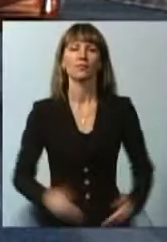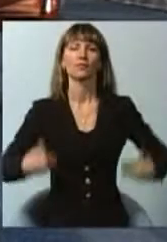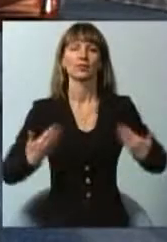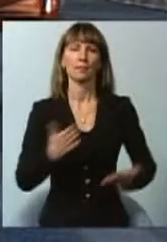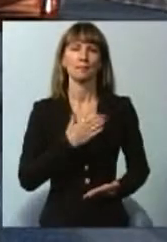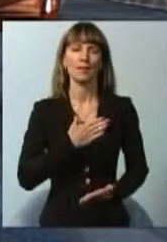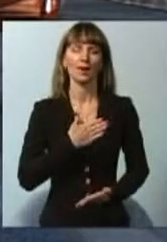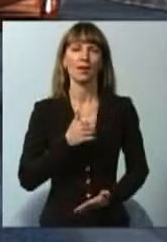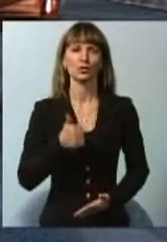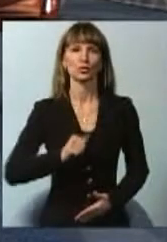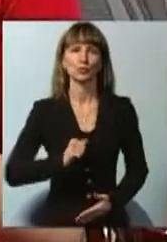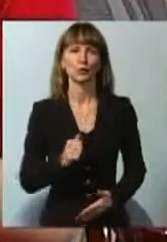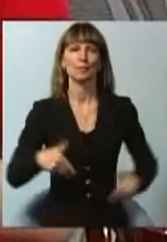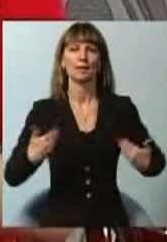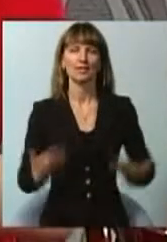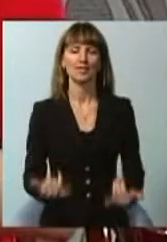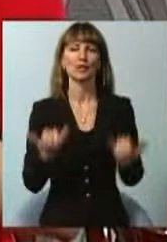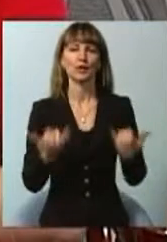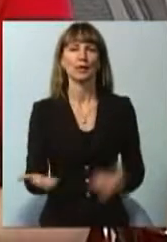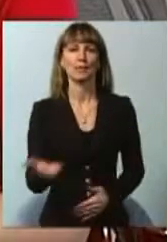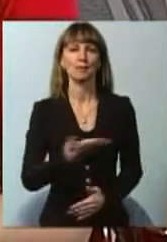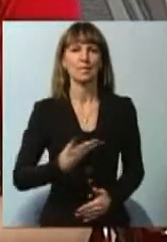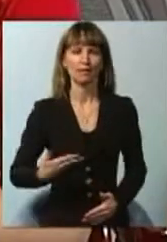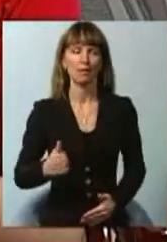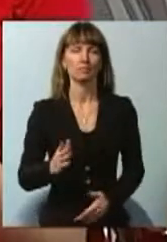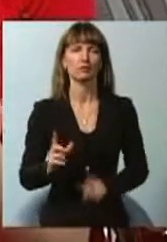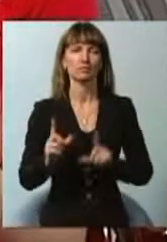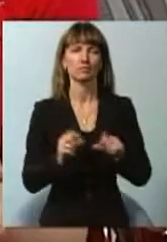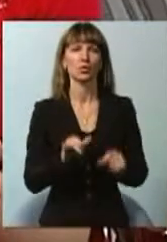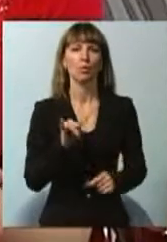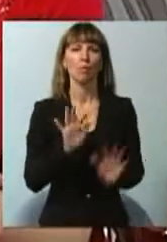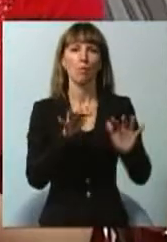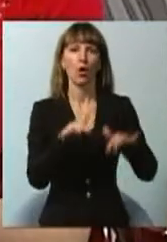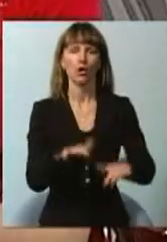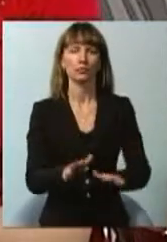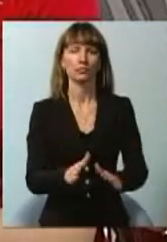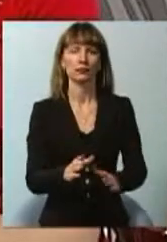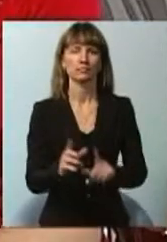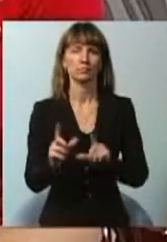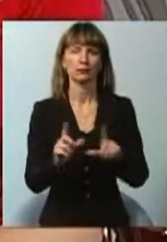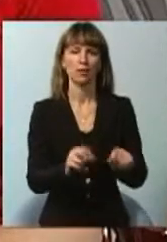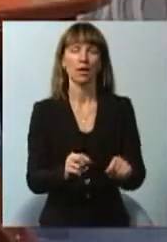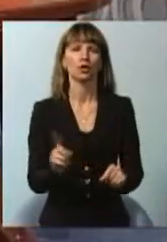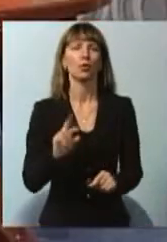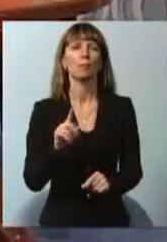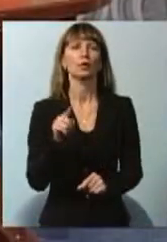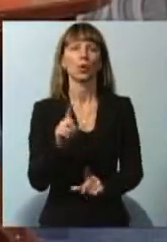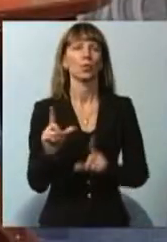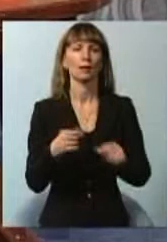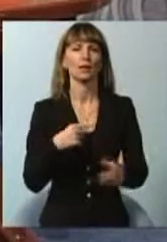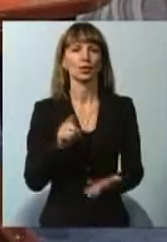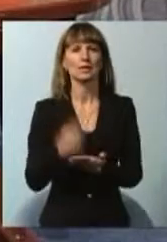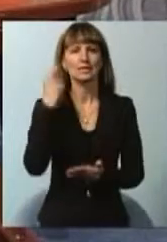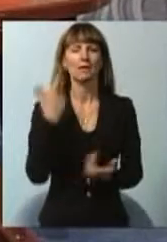Вітаю, мої хороші! Привіт! Сьогодні ми з вами вирушуємо у морський круїз. Але щоб спершу туди вирушити, ми мусимо